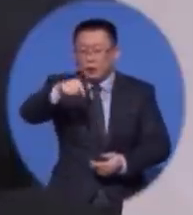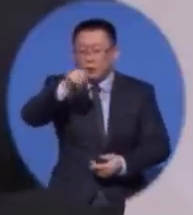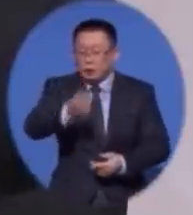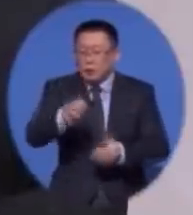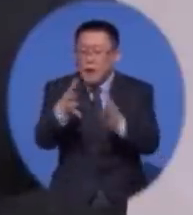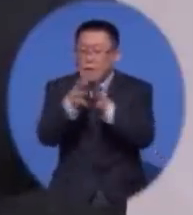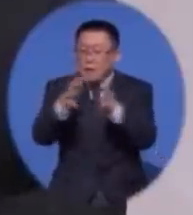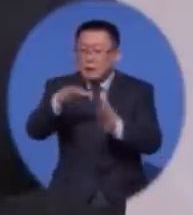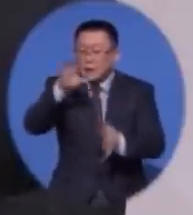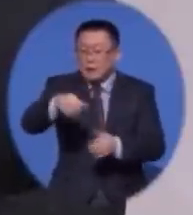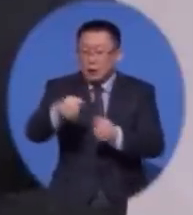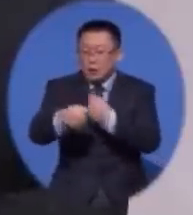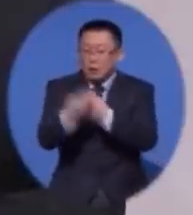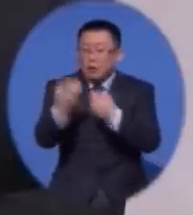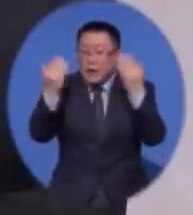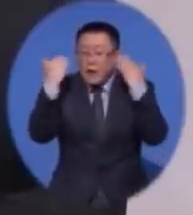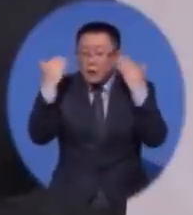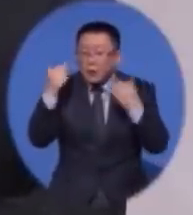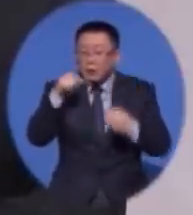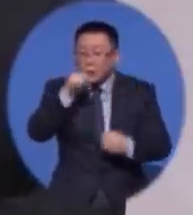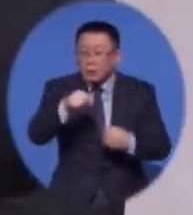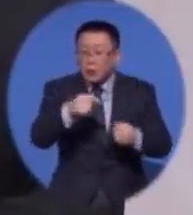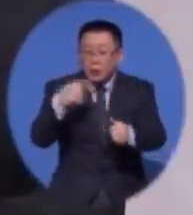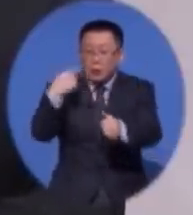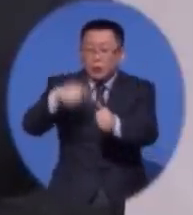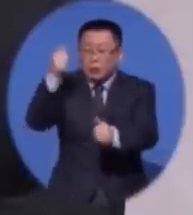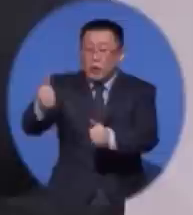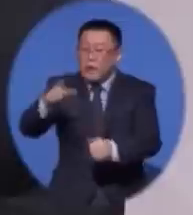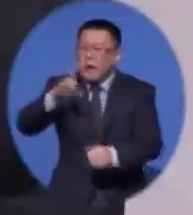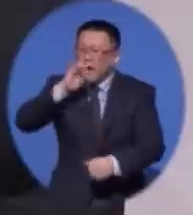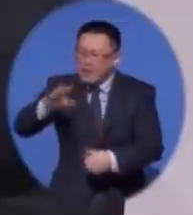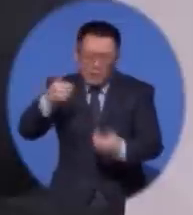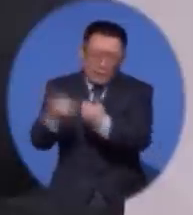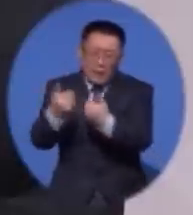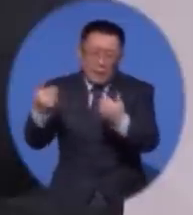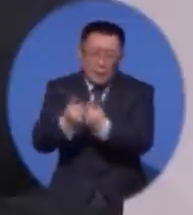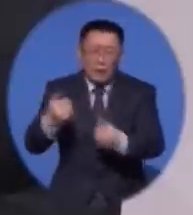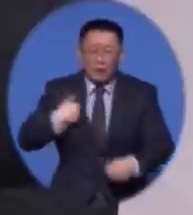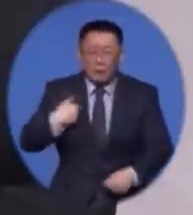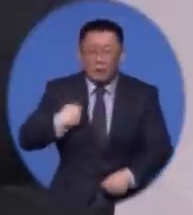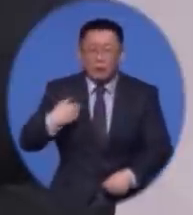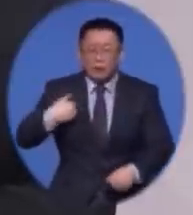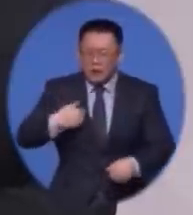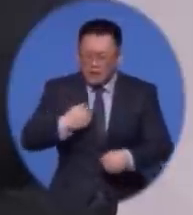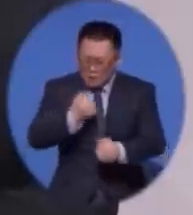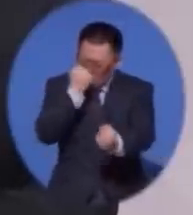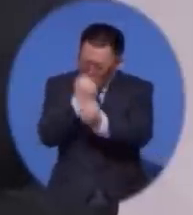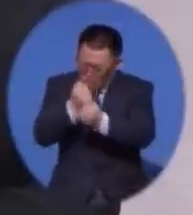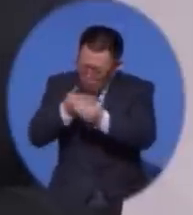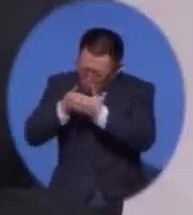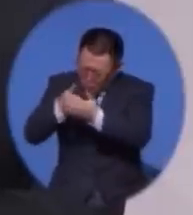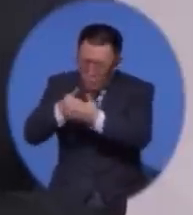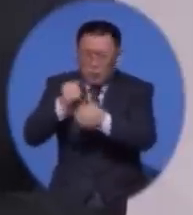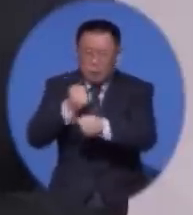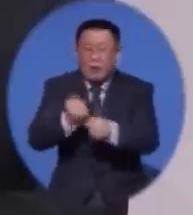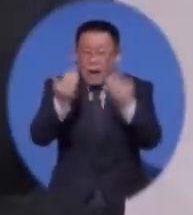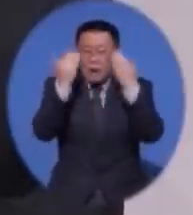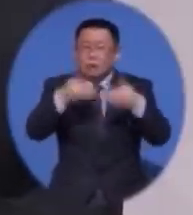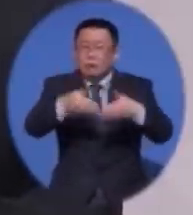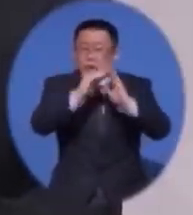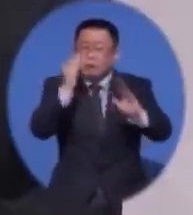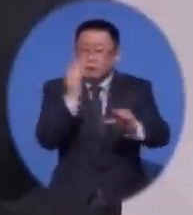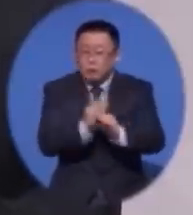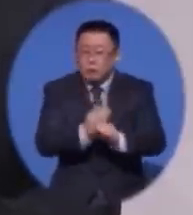한숲시티에 만든 그 초중학교, 그것도 교육감 안 된다고 반대하는 거를 제가 그걸 우겨가지고 지금 그 학교 짓고 있지